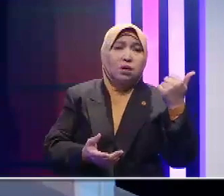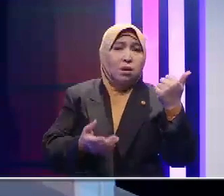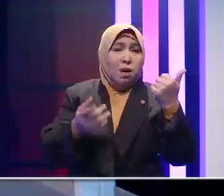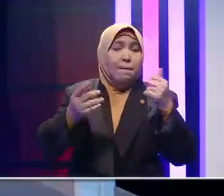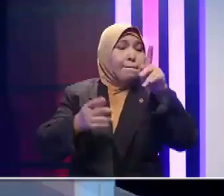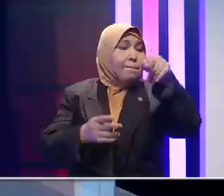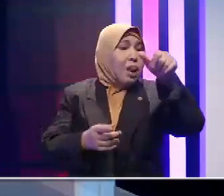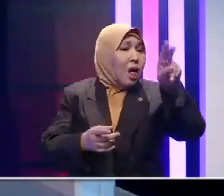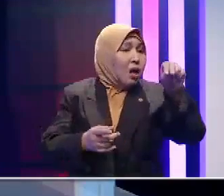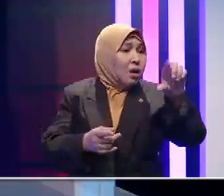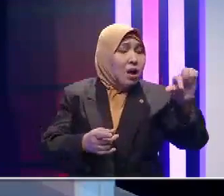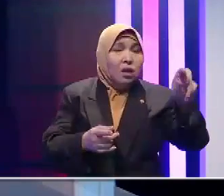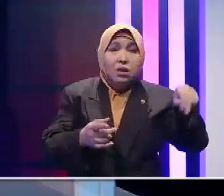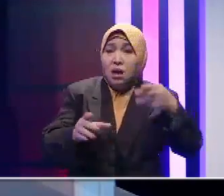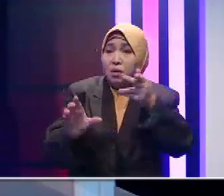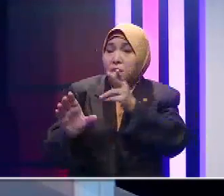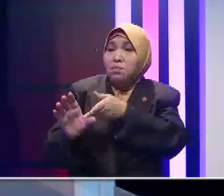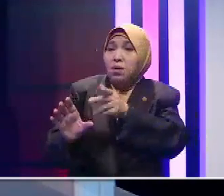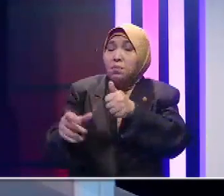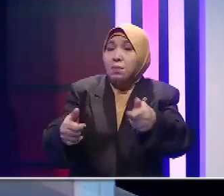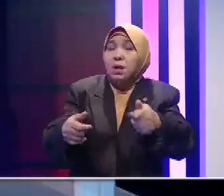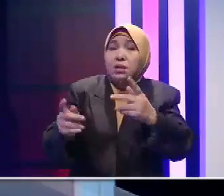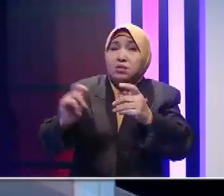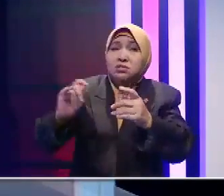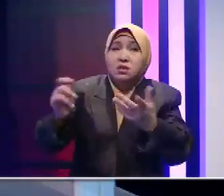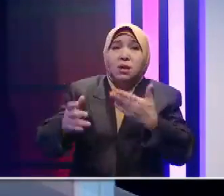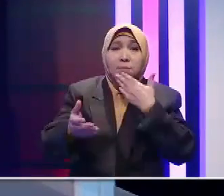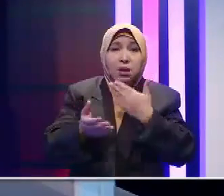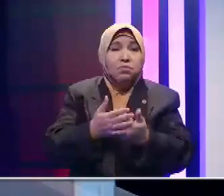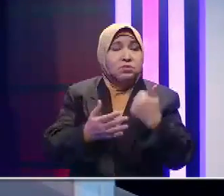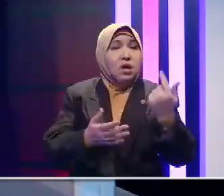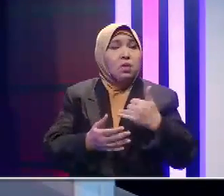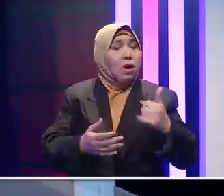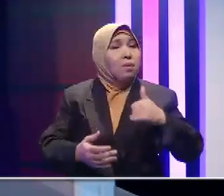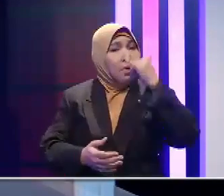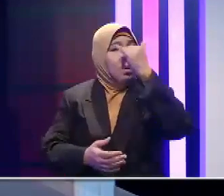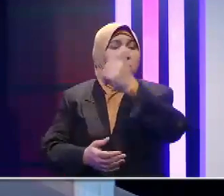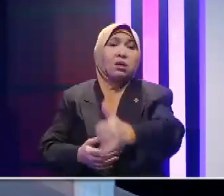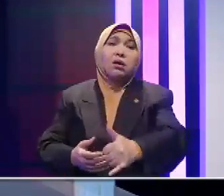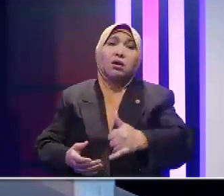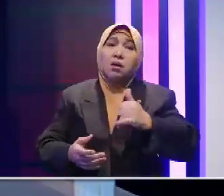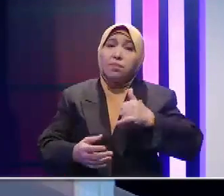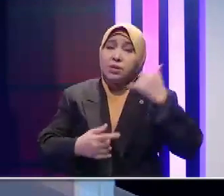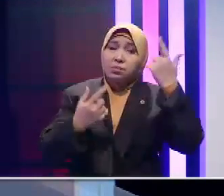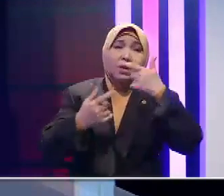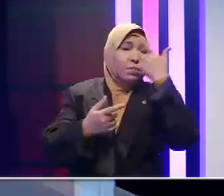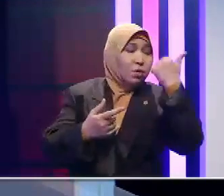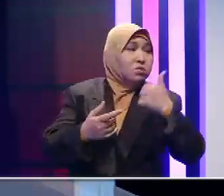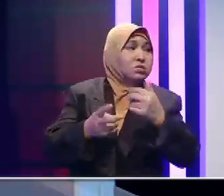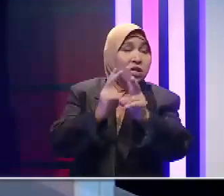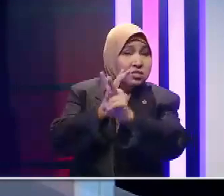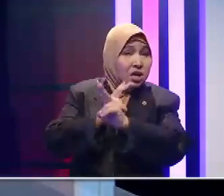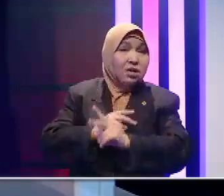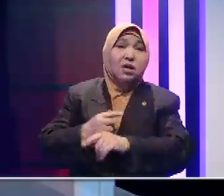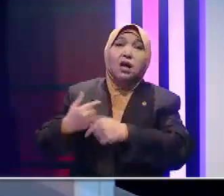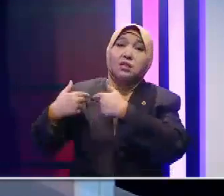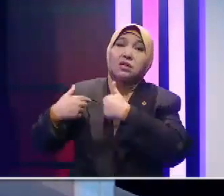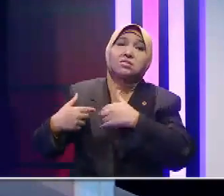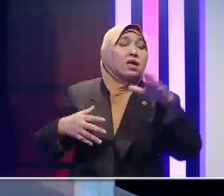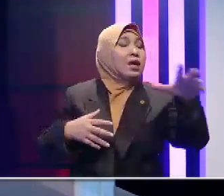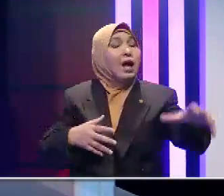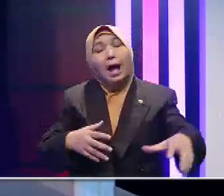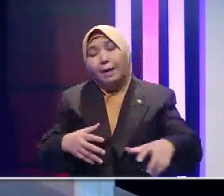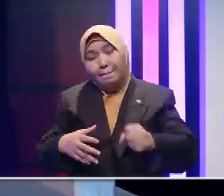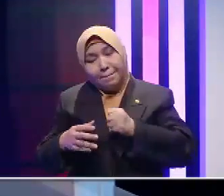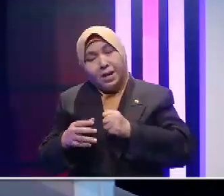Trip tak jauh, tapi tips banyak. Selalu pergi trip airport dan sebagainya. Dan atas sebab nak jaga hati dia, saya pun ambil